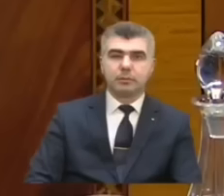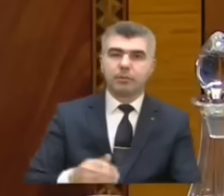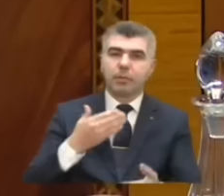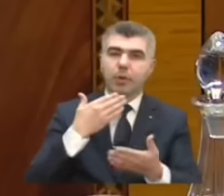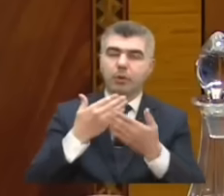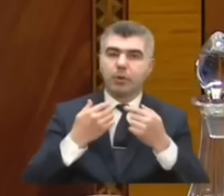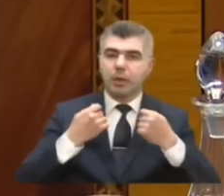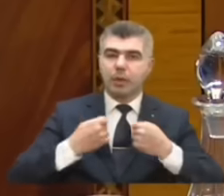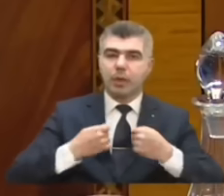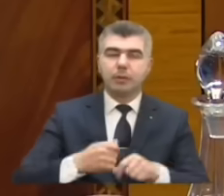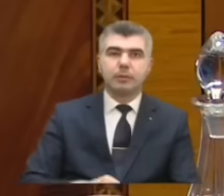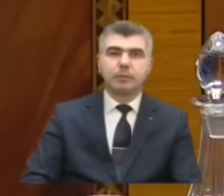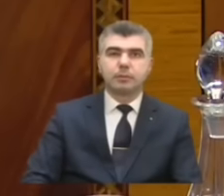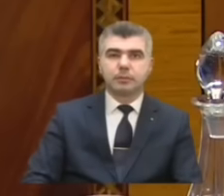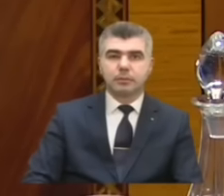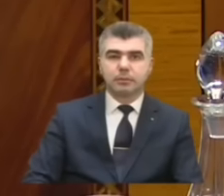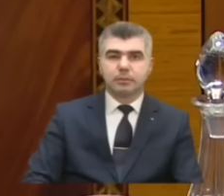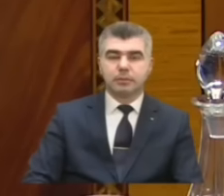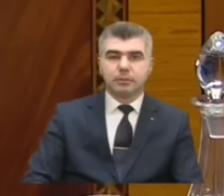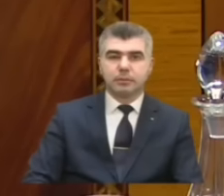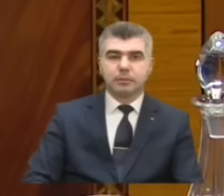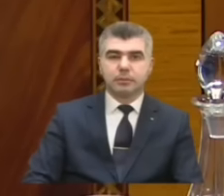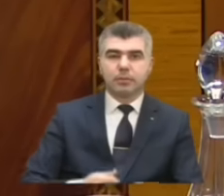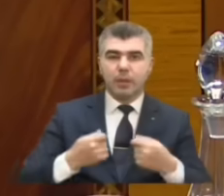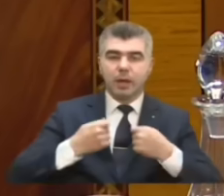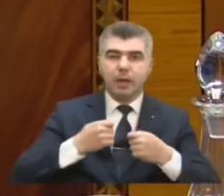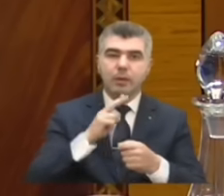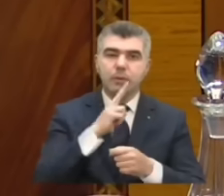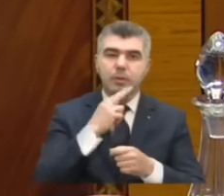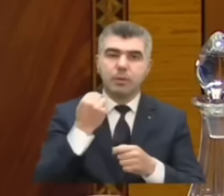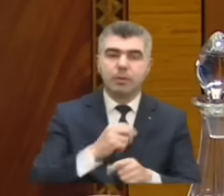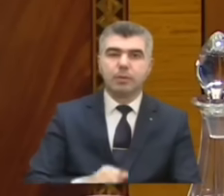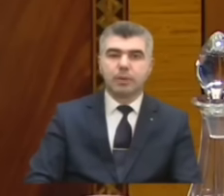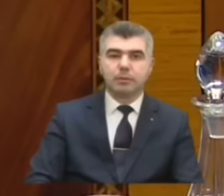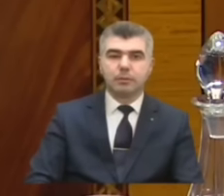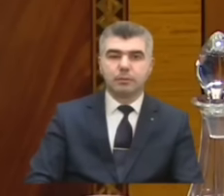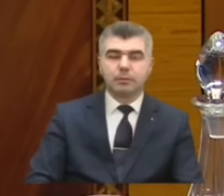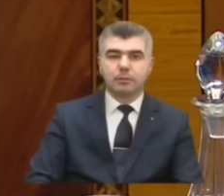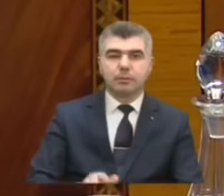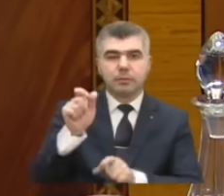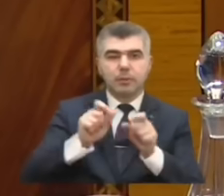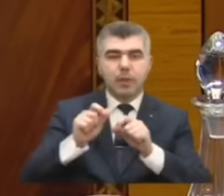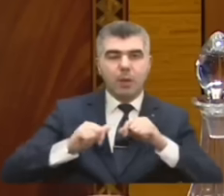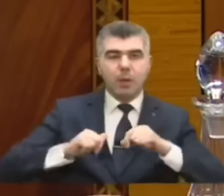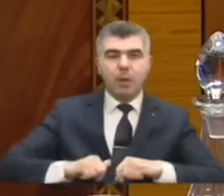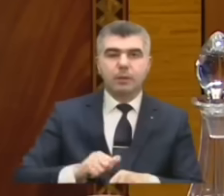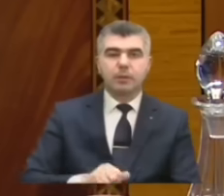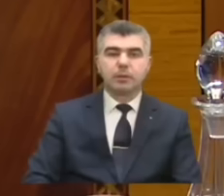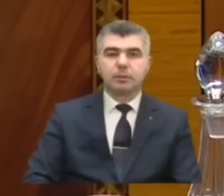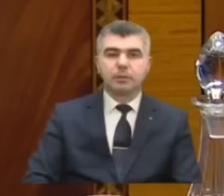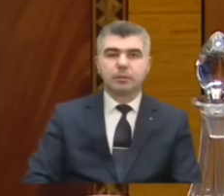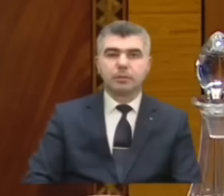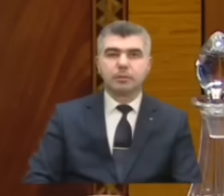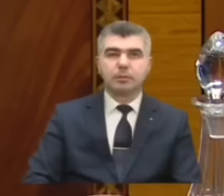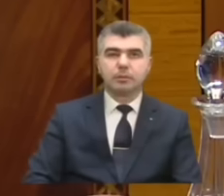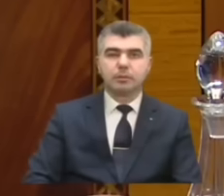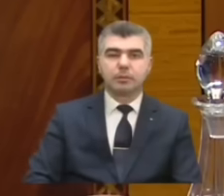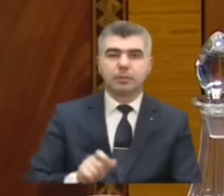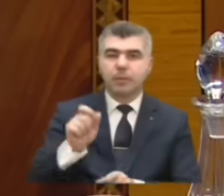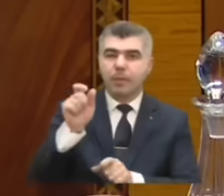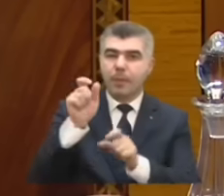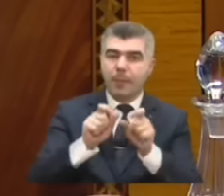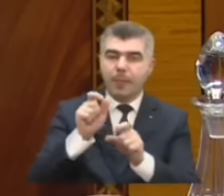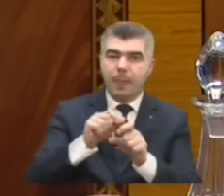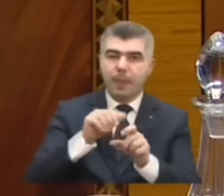شكرا سيد الرئيس. السيد الرئيس الحكومة المحترم، السيدات والسادة الوزراء المحترمون، السيدات